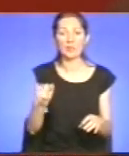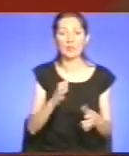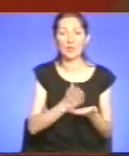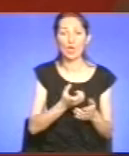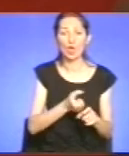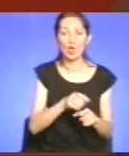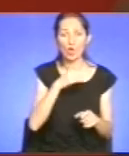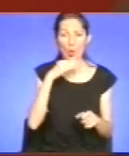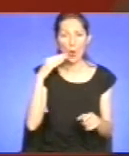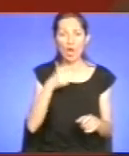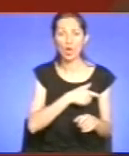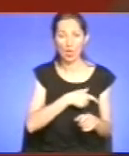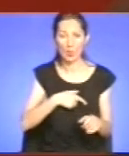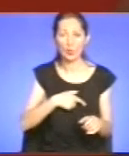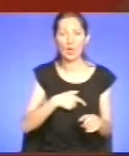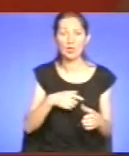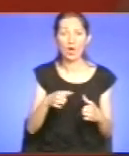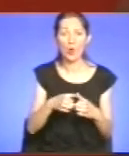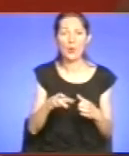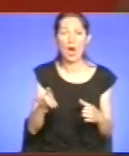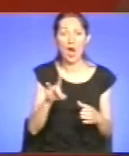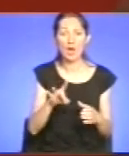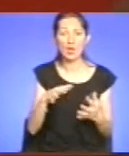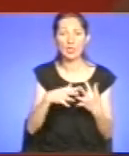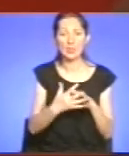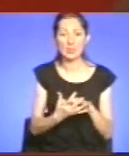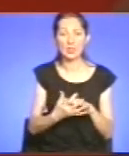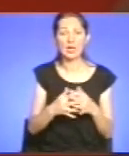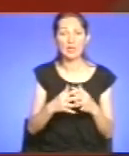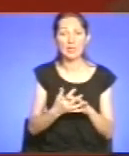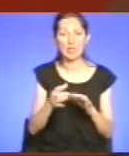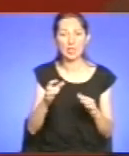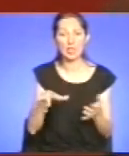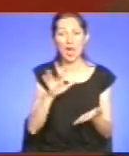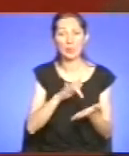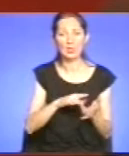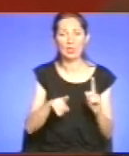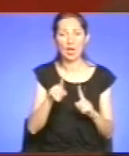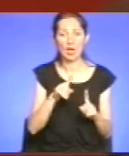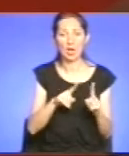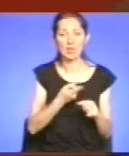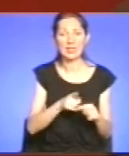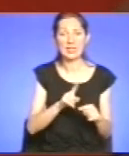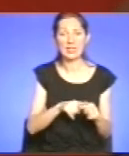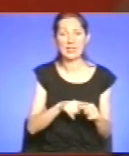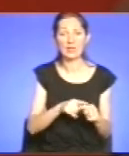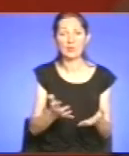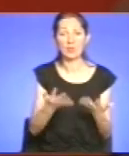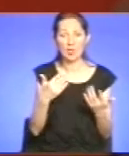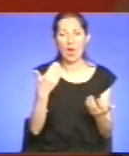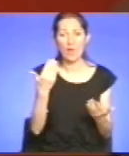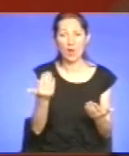багато в депутатському корпусі районних, сільських, селищних, міських рад. І це визнання